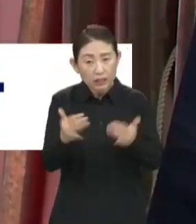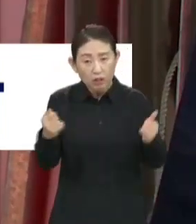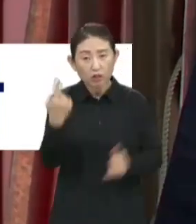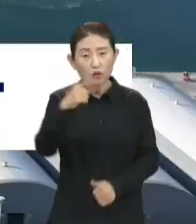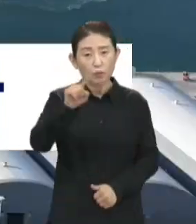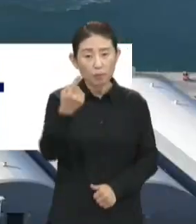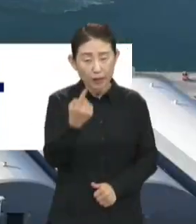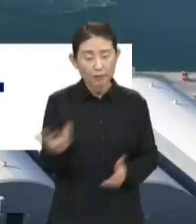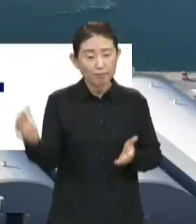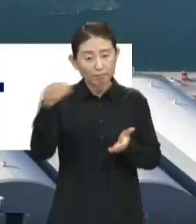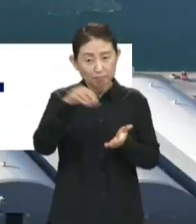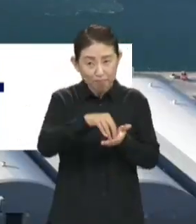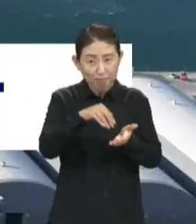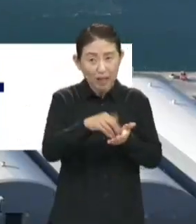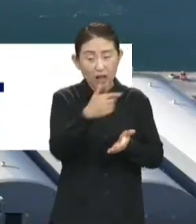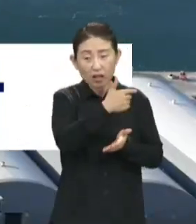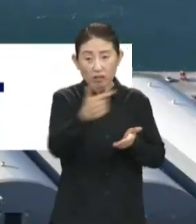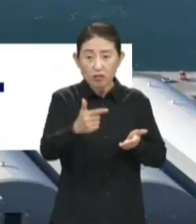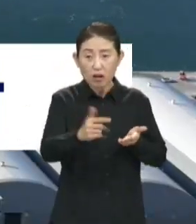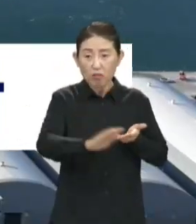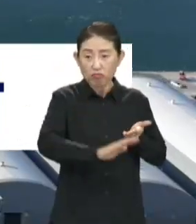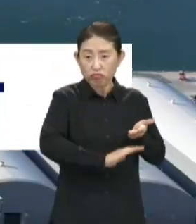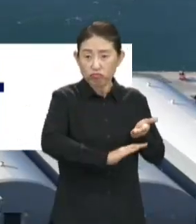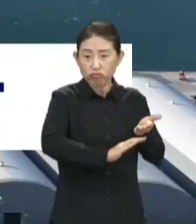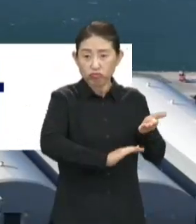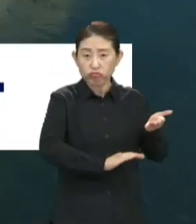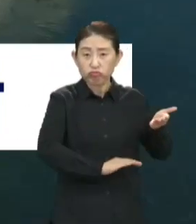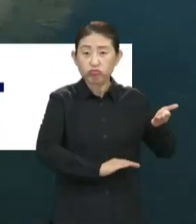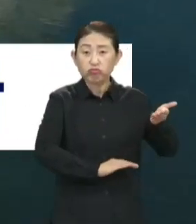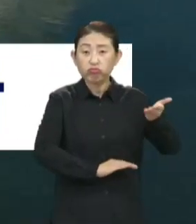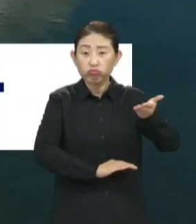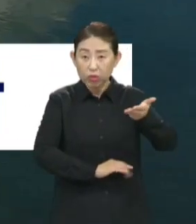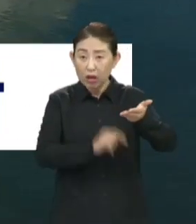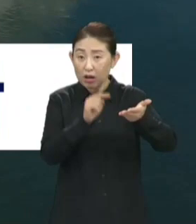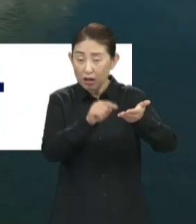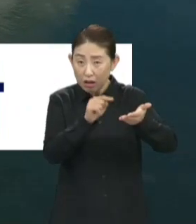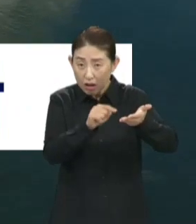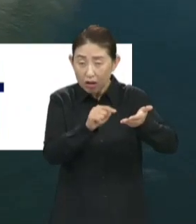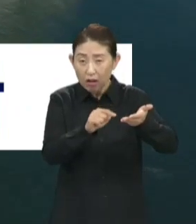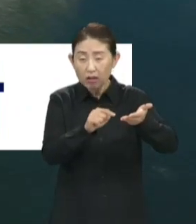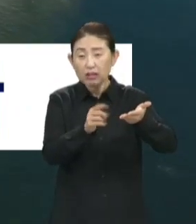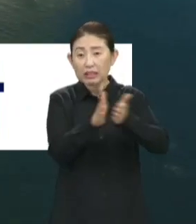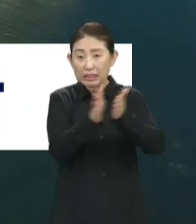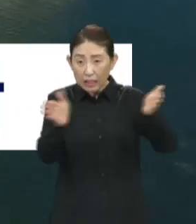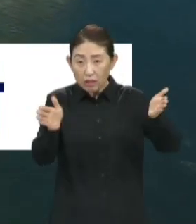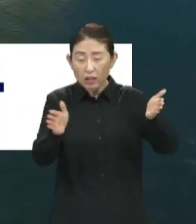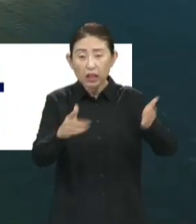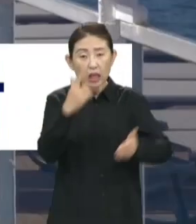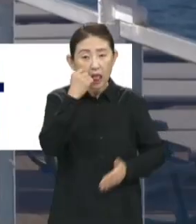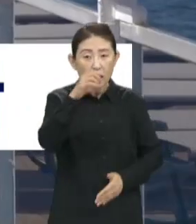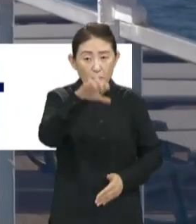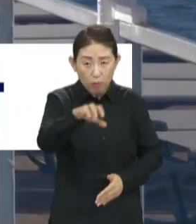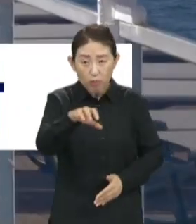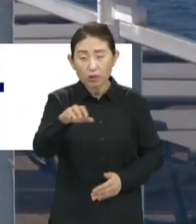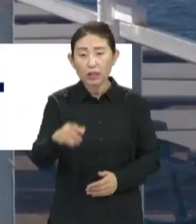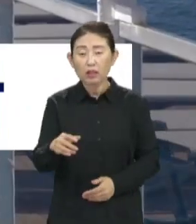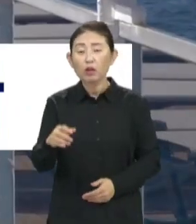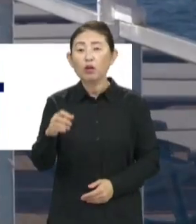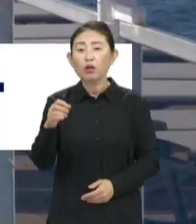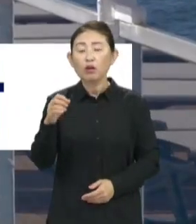1100여명을 태운 11만 4,000톤급 크루즈선 코스타 세리나 호가 출발해 일본 오키나와